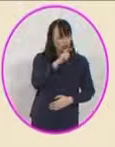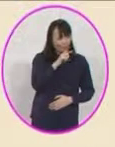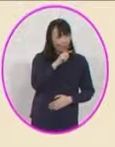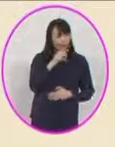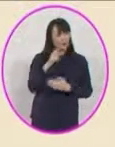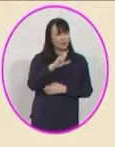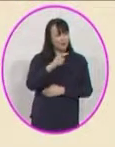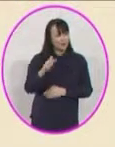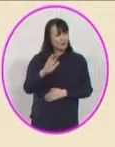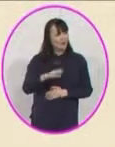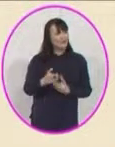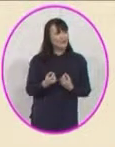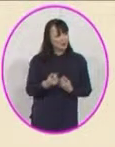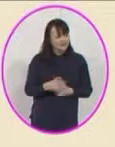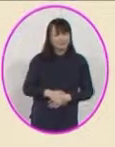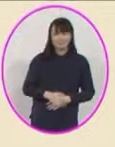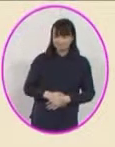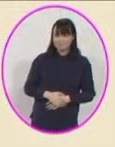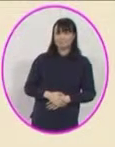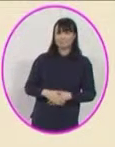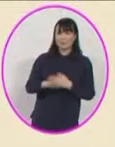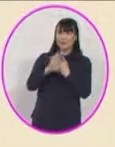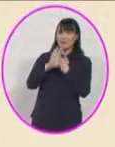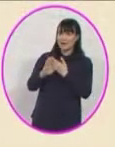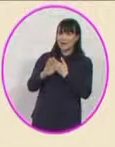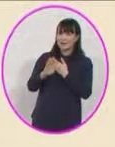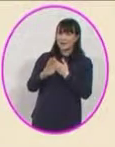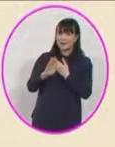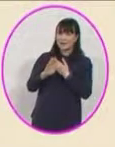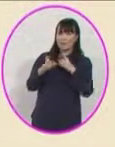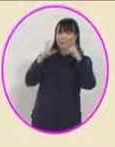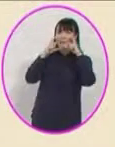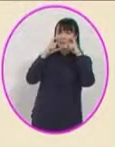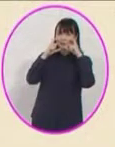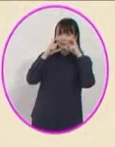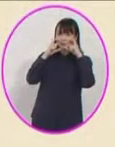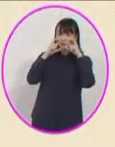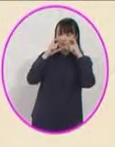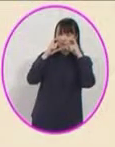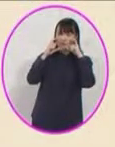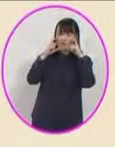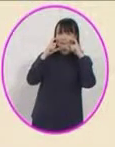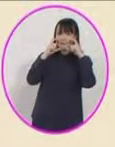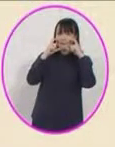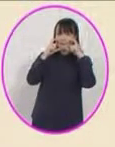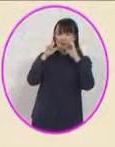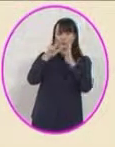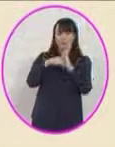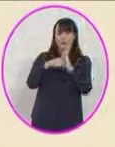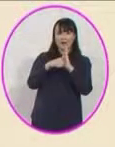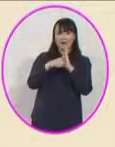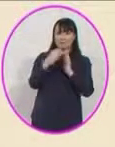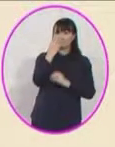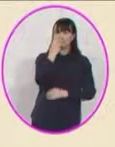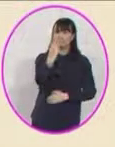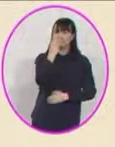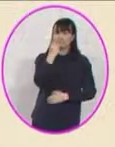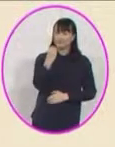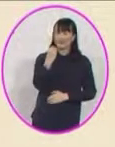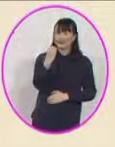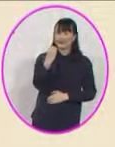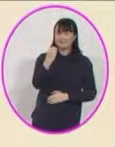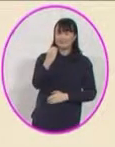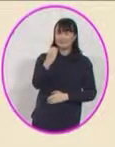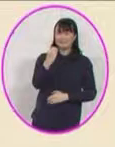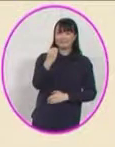たくさんですねですねあとマスクをされている方は今か封書でいらっしゃると思いますがマスクであの喋られても靴の形を